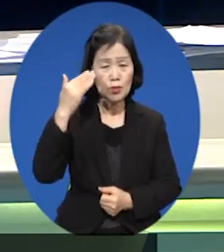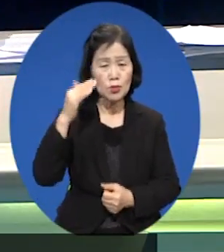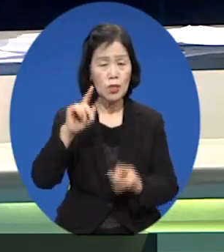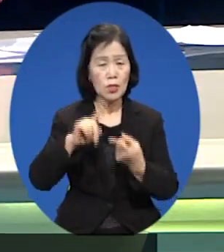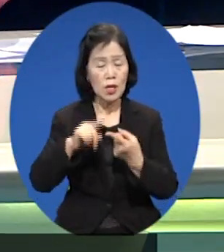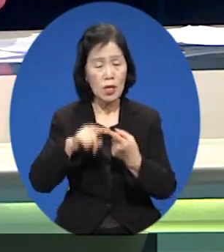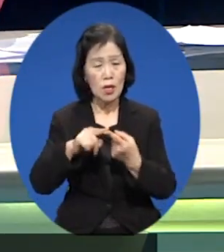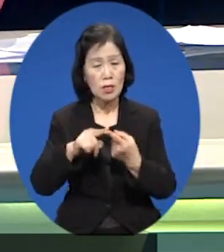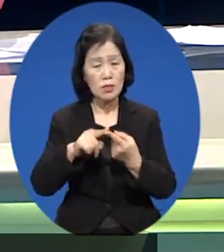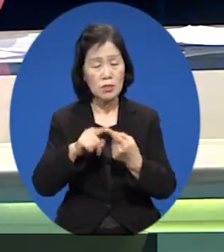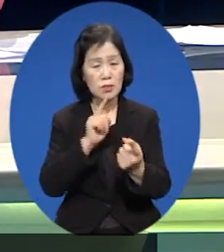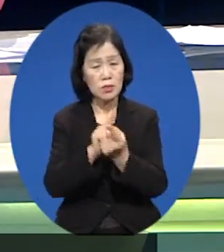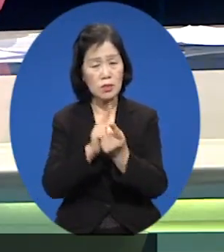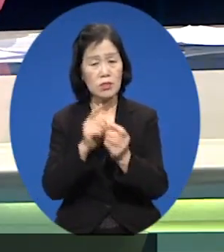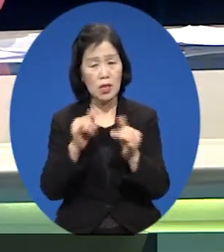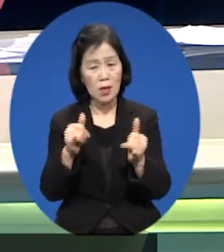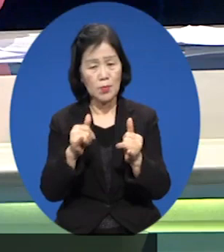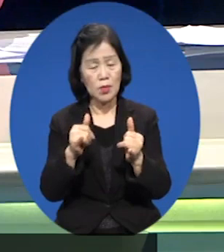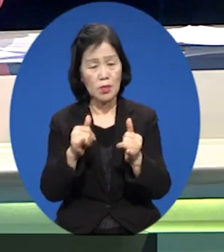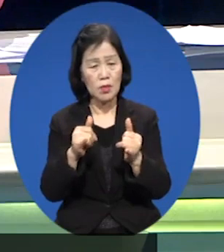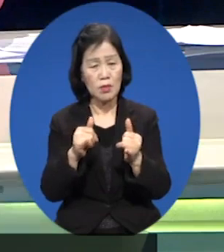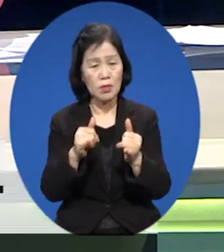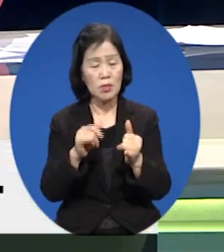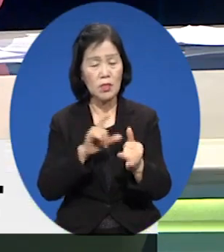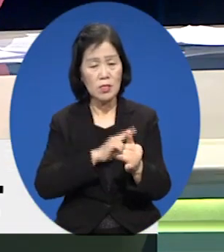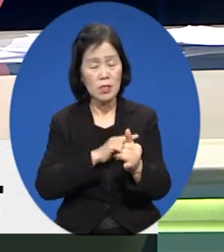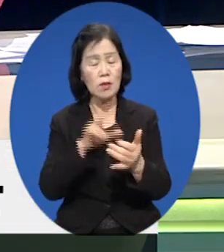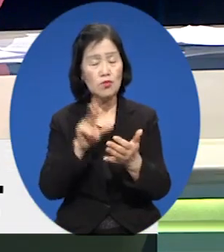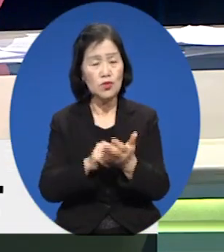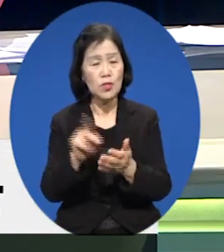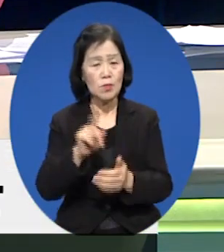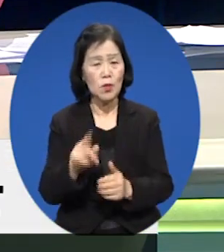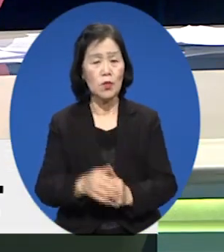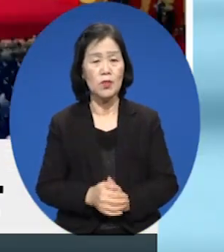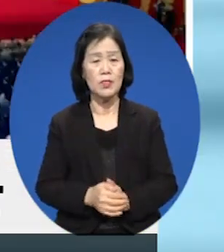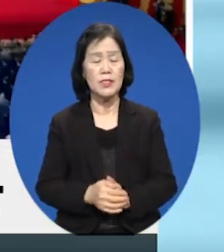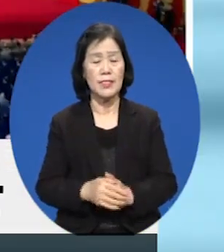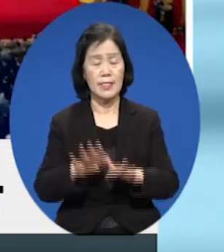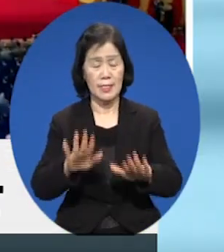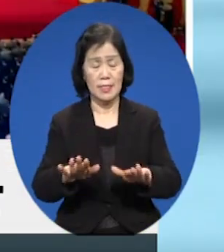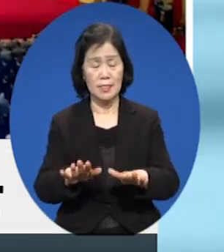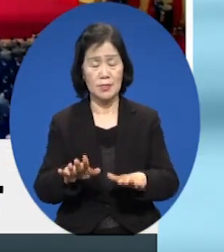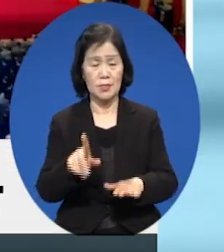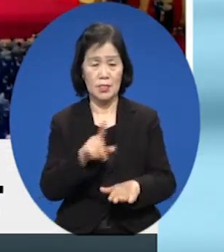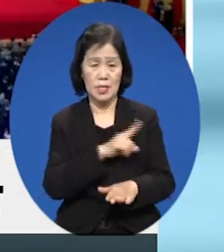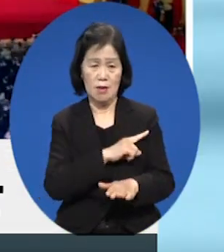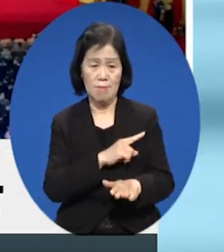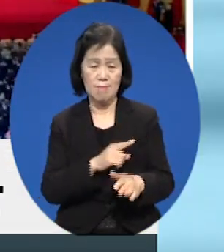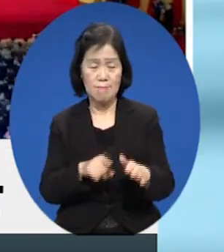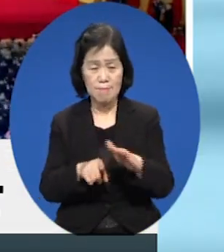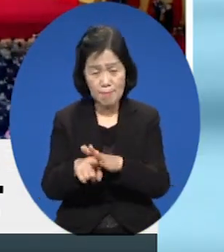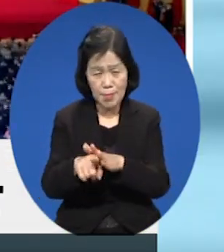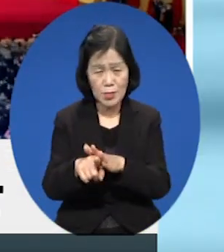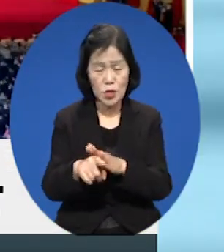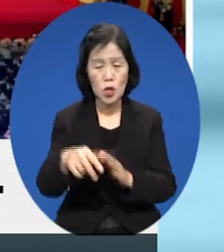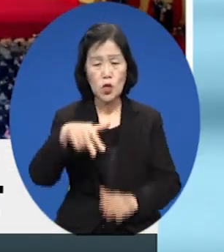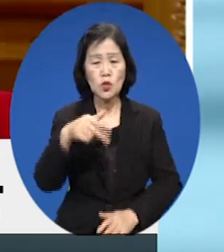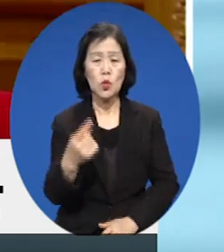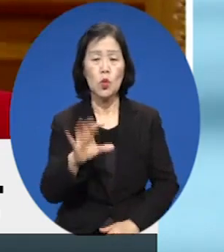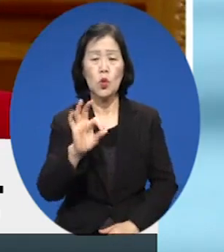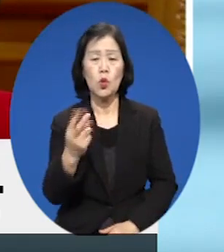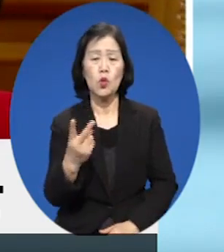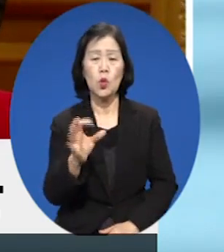됐다 이런 얘기도 나오는데요 네 맞습니다 어 이번에 아마 가장 그 약진 한 사람 이제 조용한 조직지도부